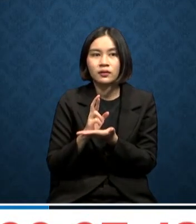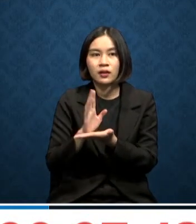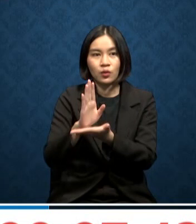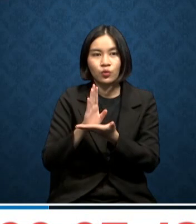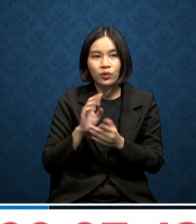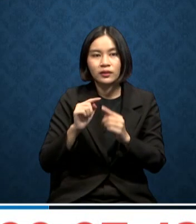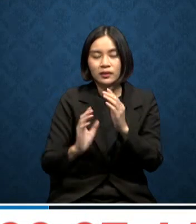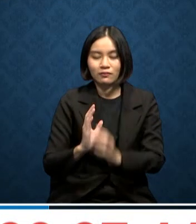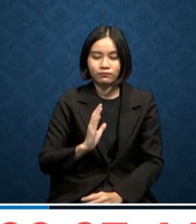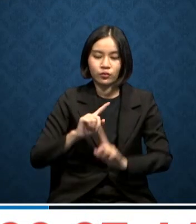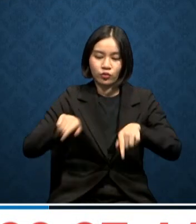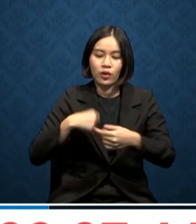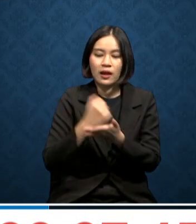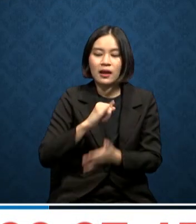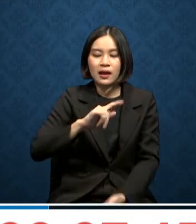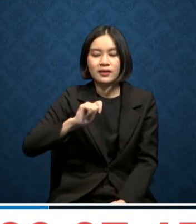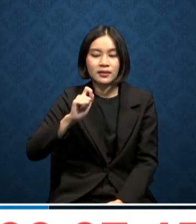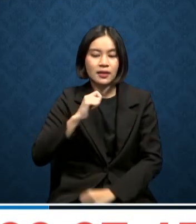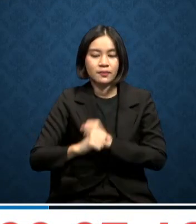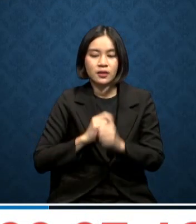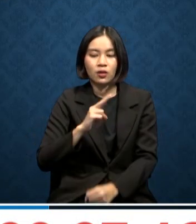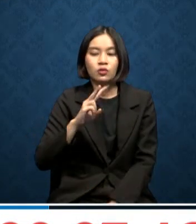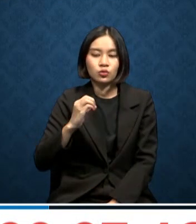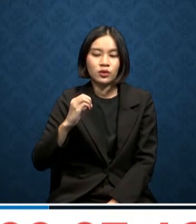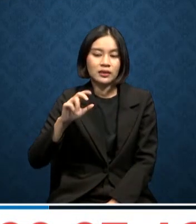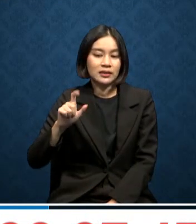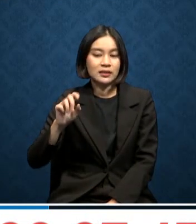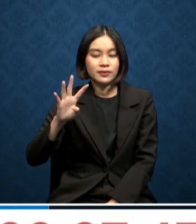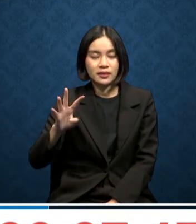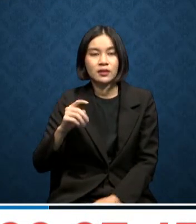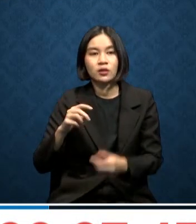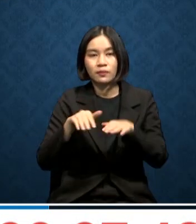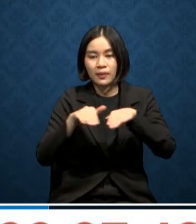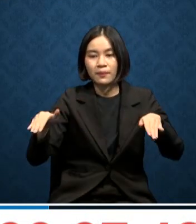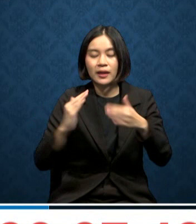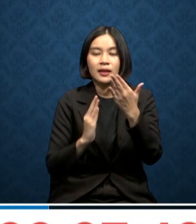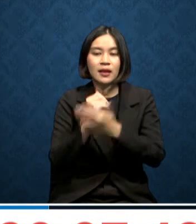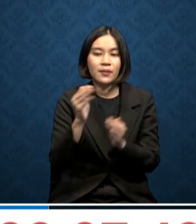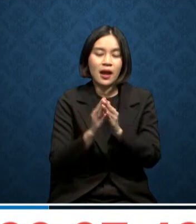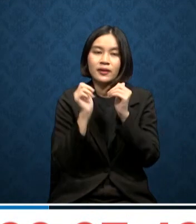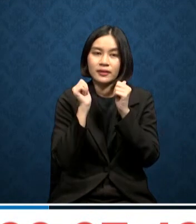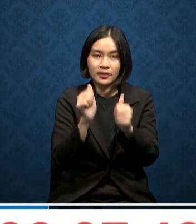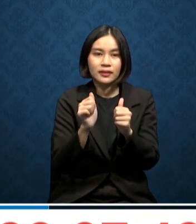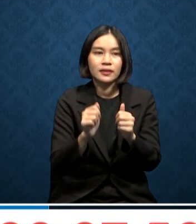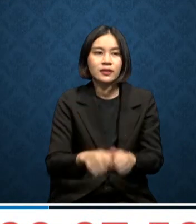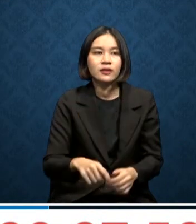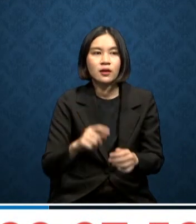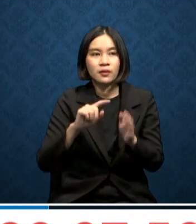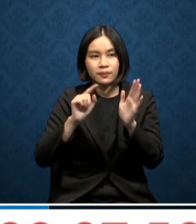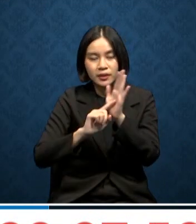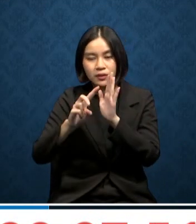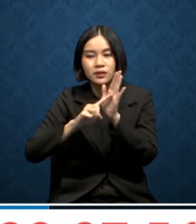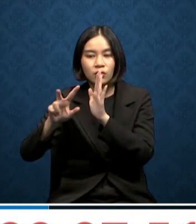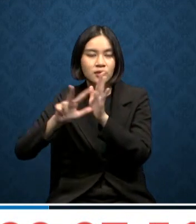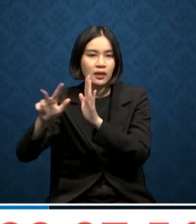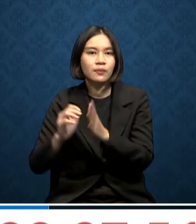เกรตคุณ ITA Award 2024ซึงมผลการประเมือนระดบผ่านดีเยี่ยมถือเป็ 3 ปีซ้อนทรัรวดงก่าวโด